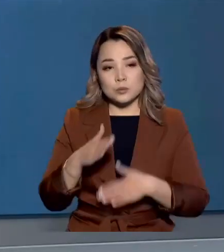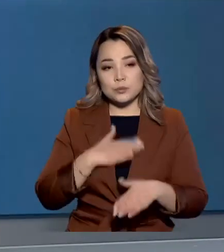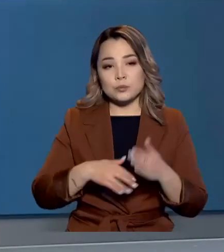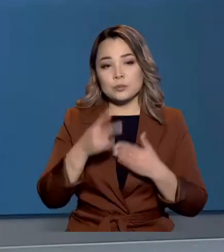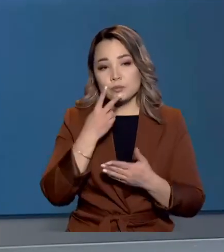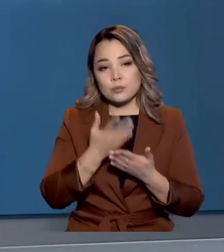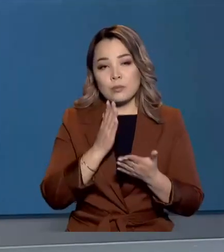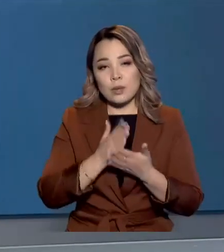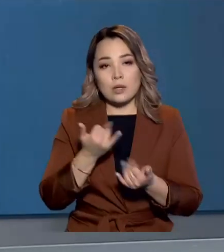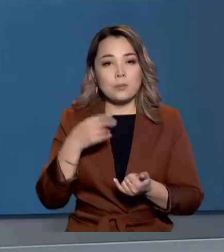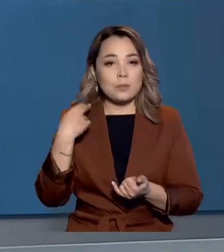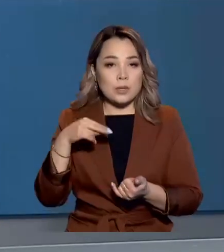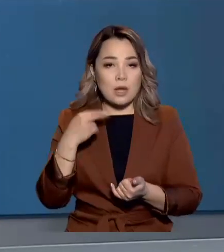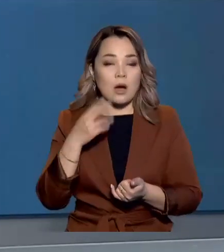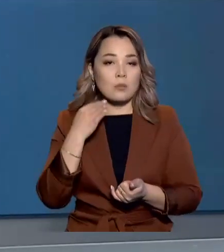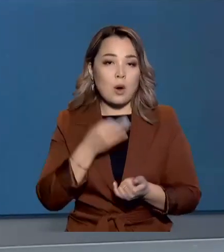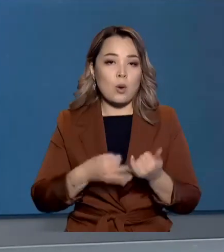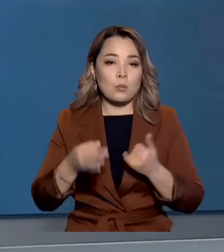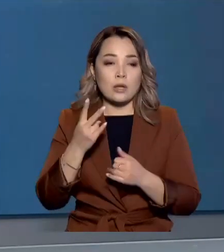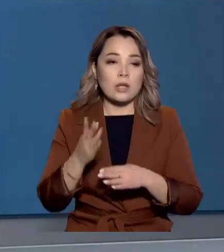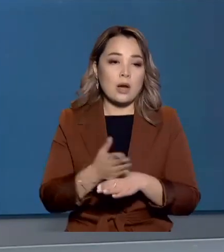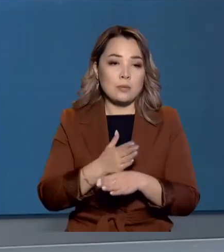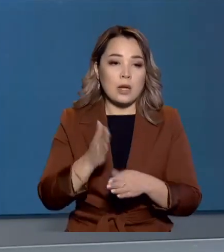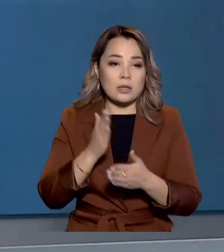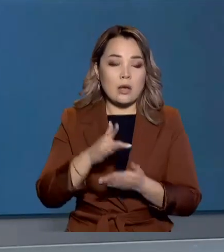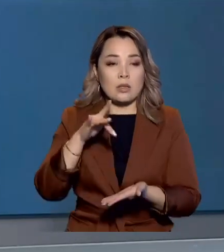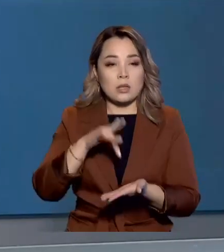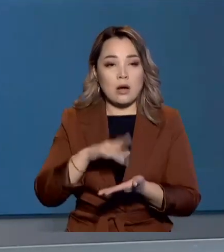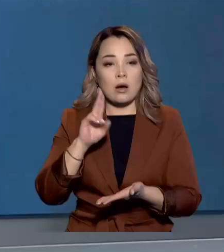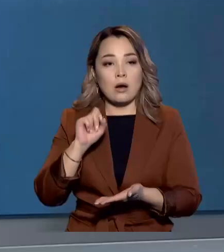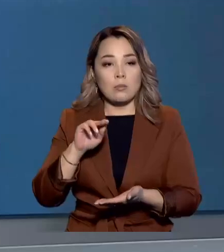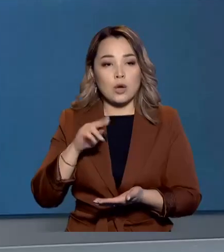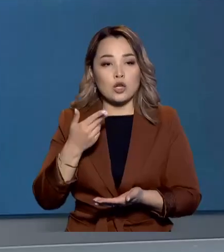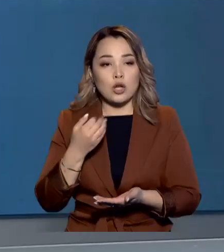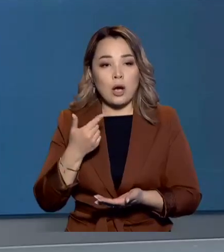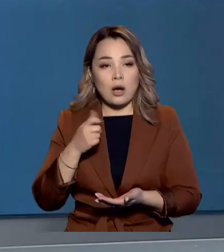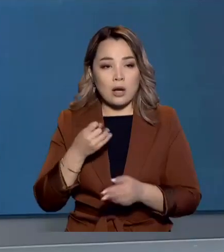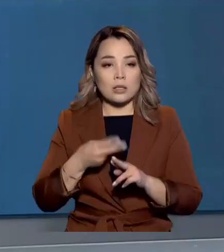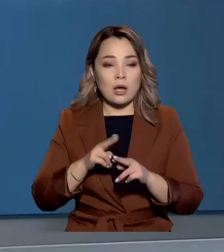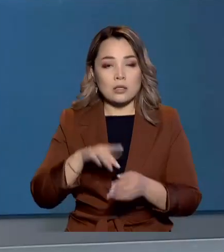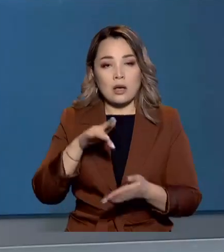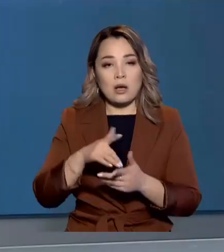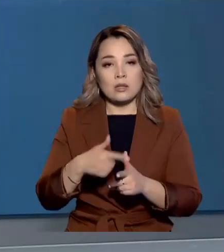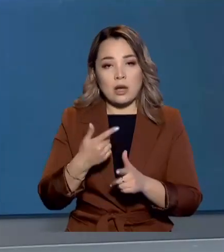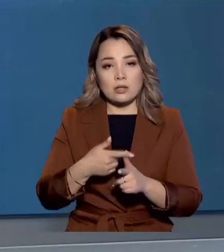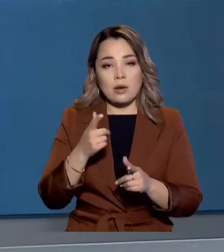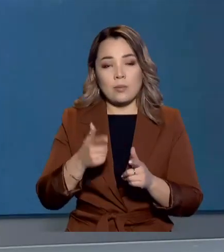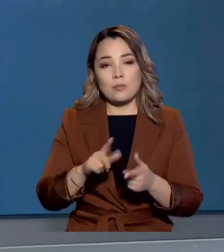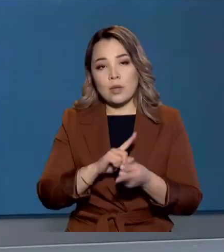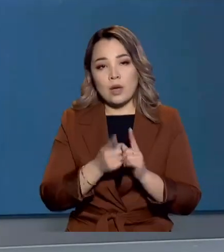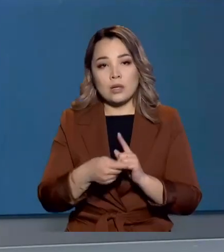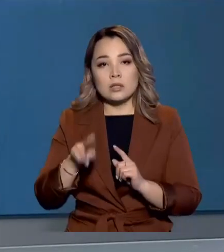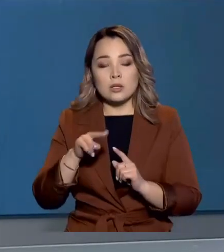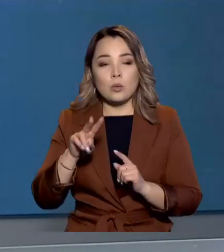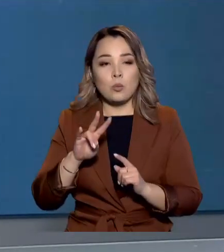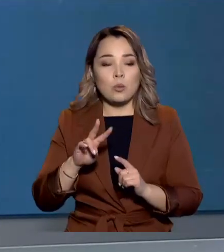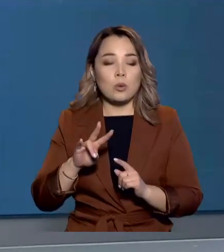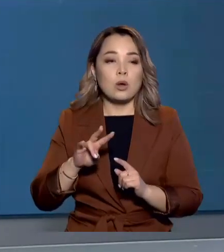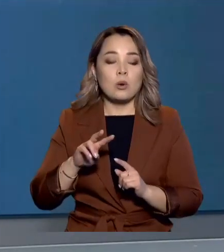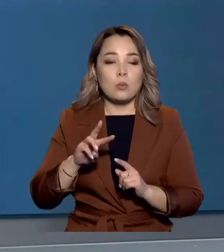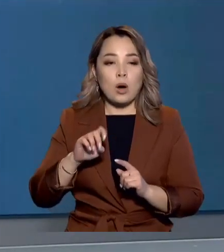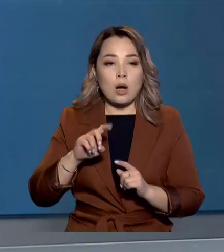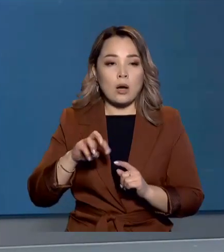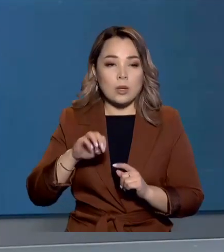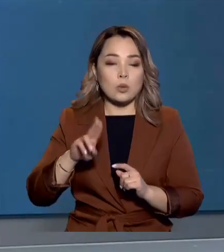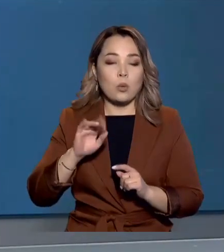Біз үшін қос қуаныш. Президенттің Алматы облысының екеулі орталығын Қапшағай қаласы етуі, шаһардың есімін, шаһардың атын Дінмұхаммед Қонаев есімімен